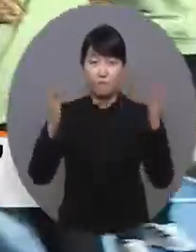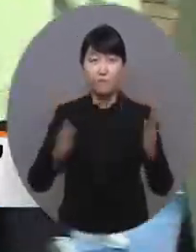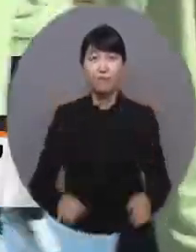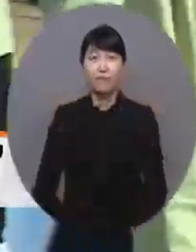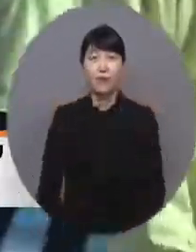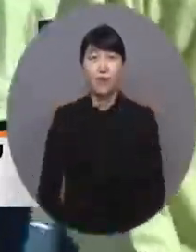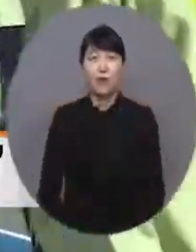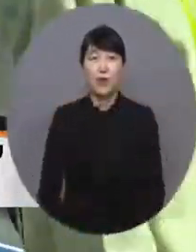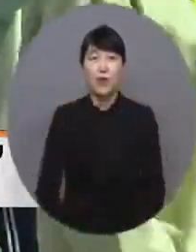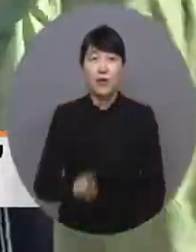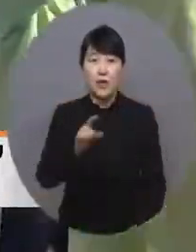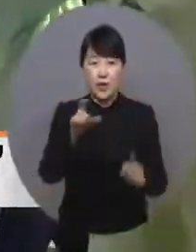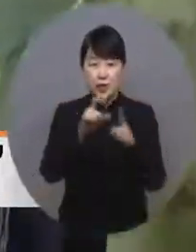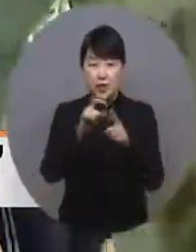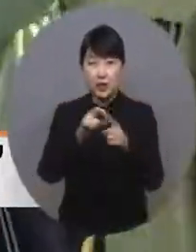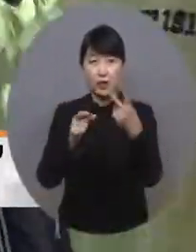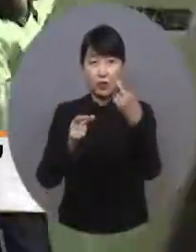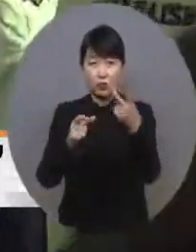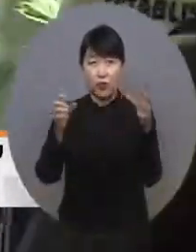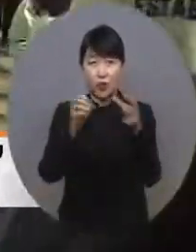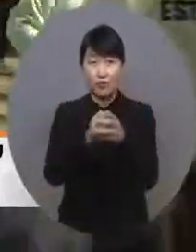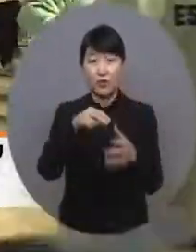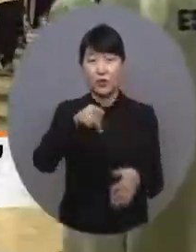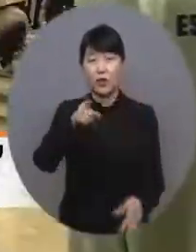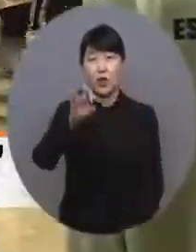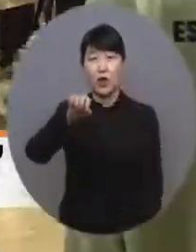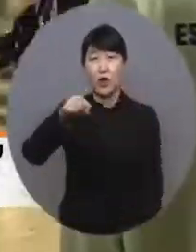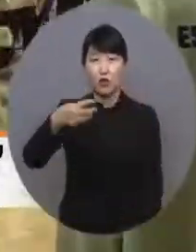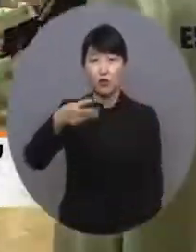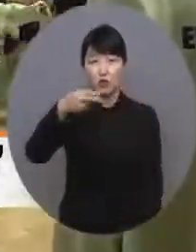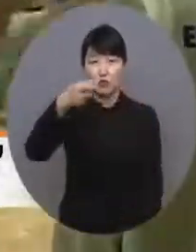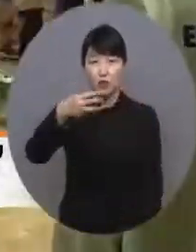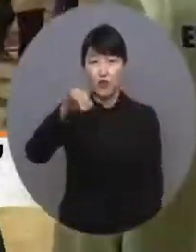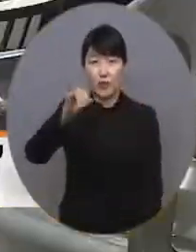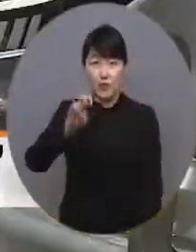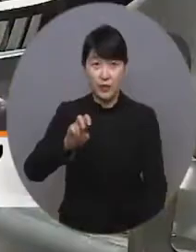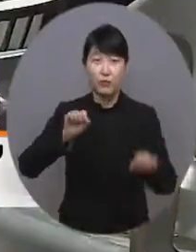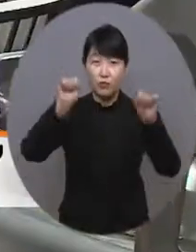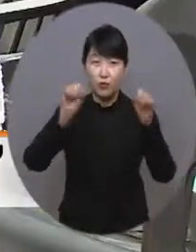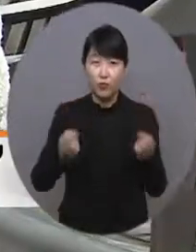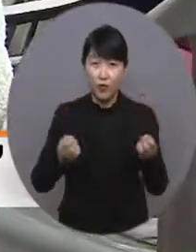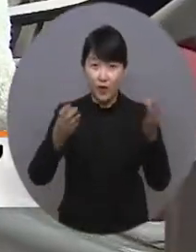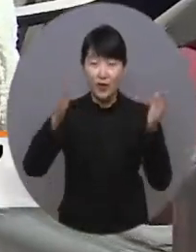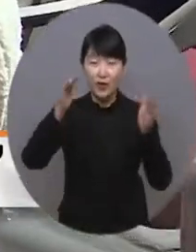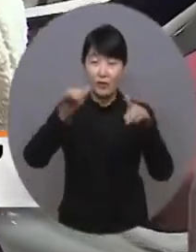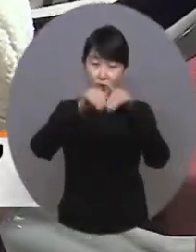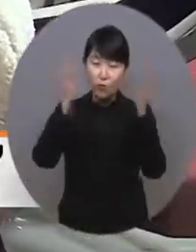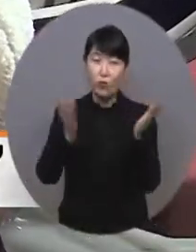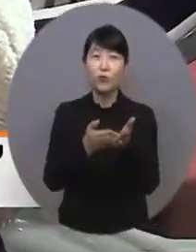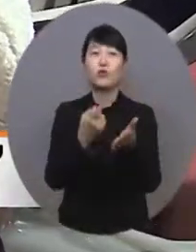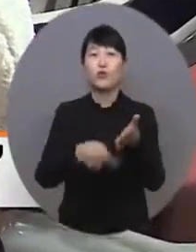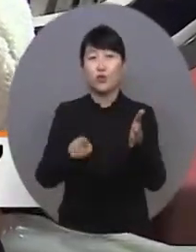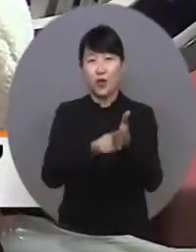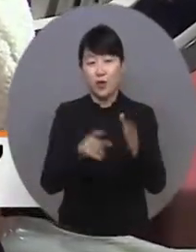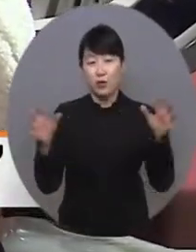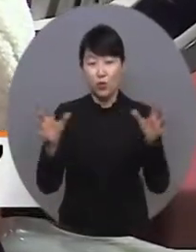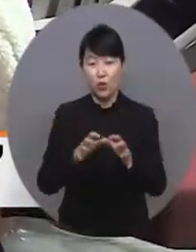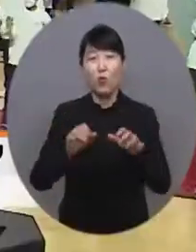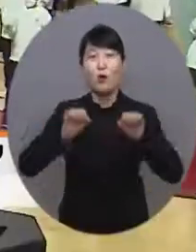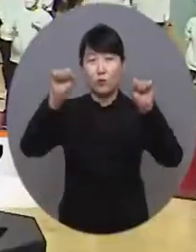서울과 어울림을 하나로 합친 서울림 운동회는 모든 학생이 행복한 스포츠를 위한 통합체육